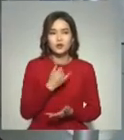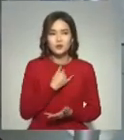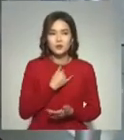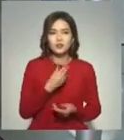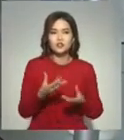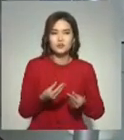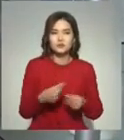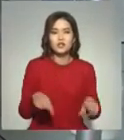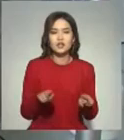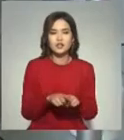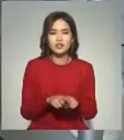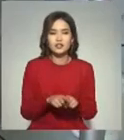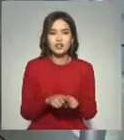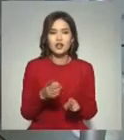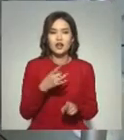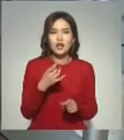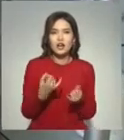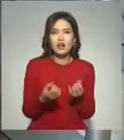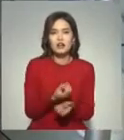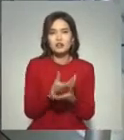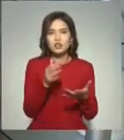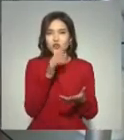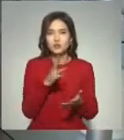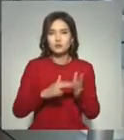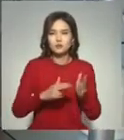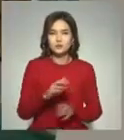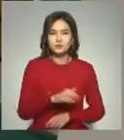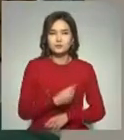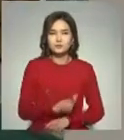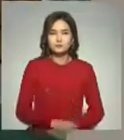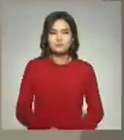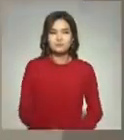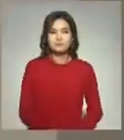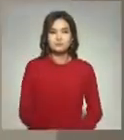ретінде шашымды ақшыл сұр түске боятқым келіп тұр.